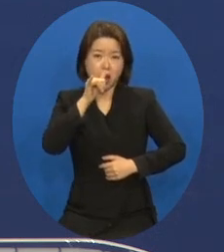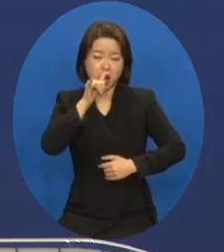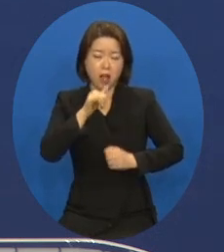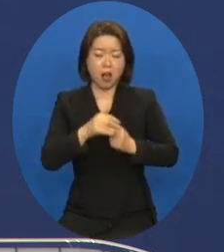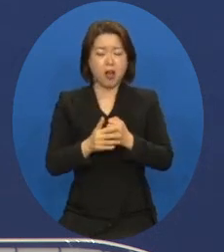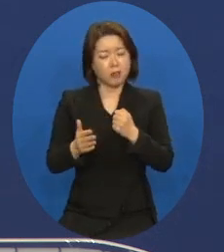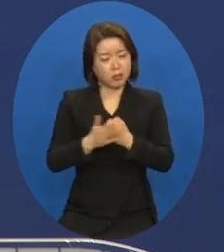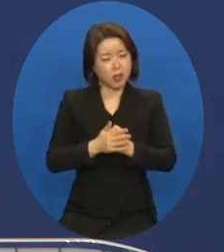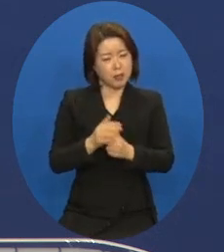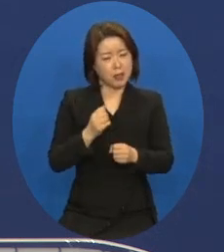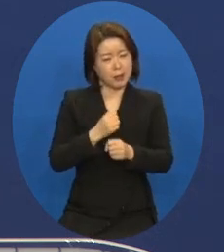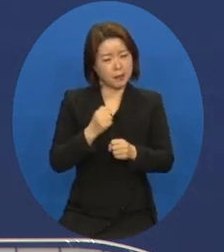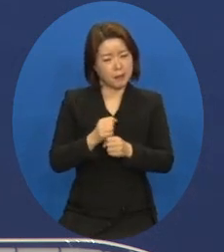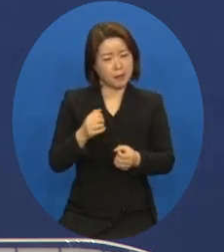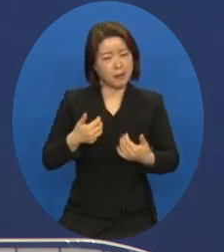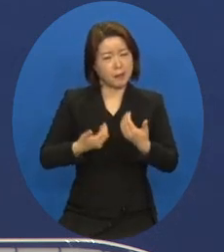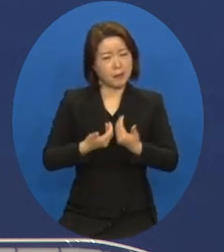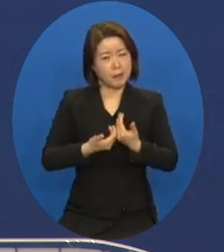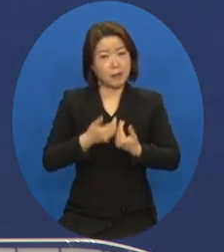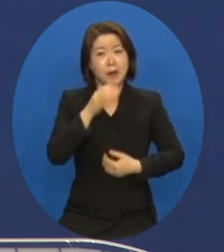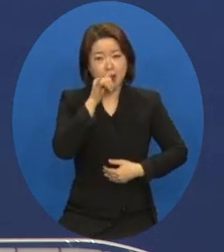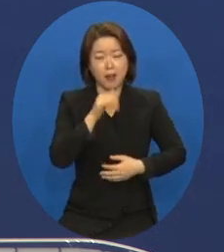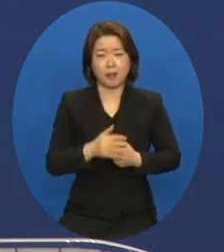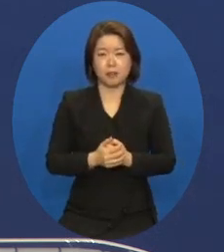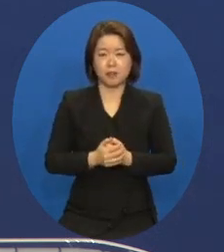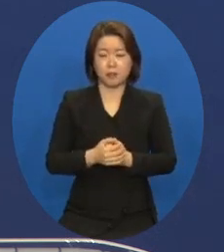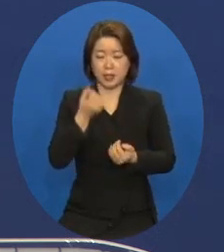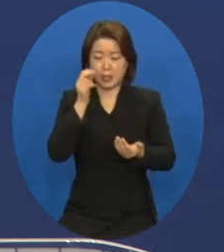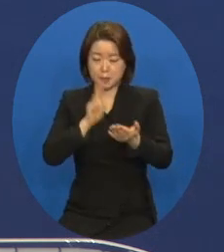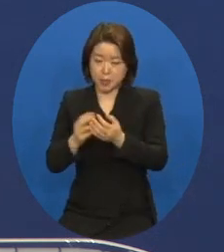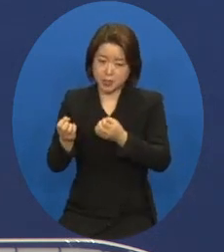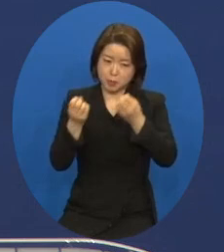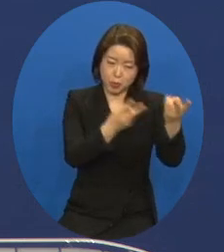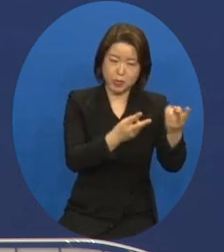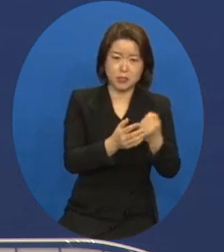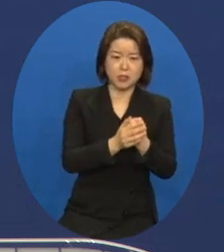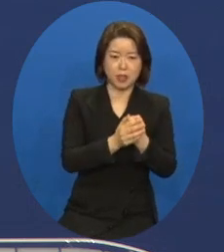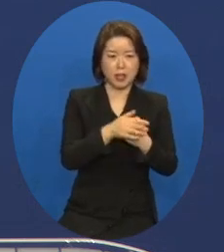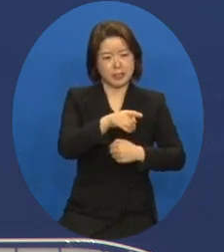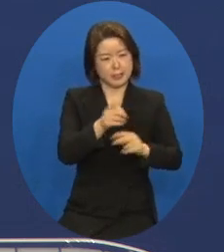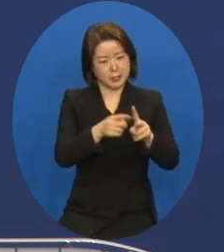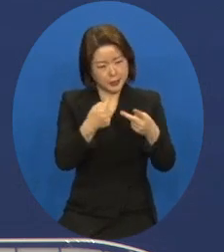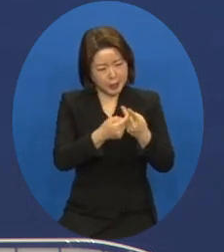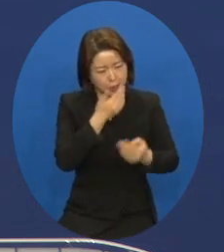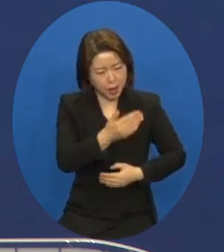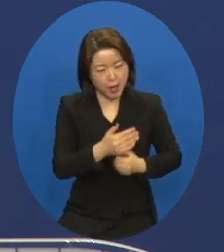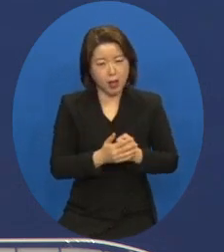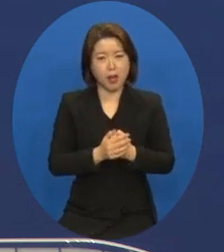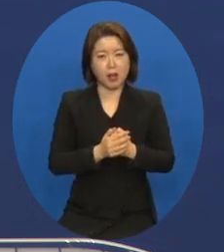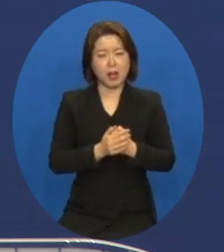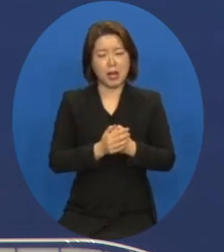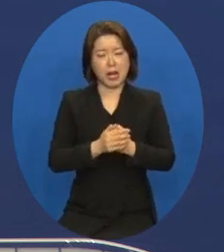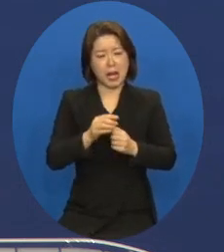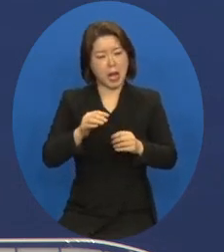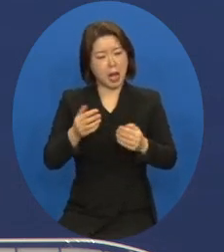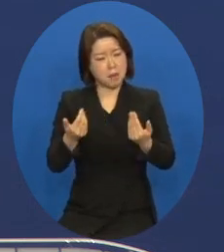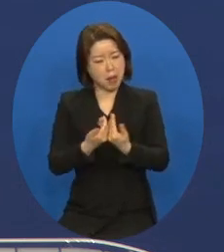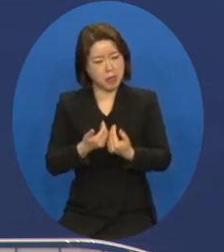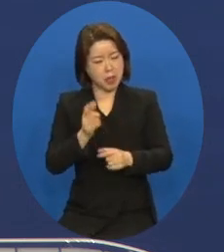보냈을 때 고린도 교인들이 받을까 아니면 더 마음이 굳어져 버릴까